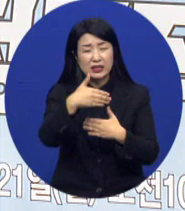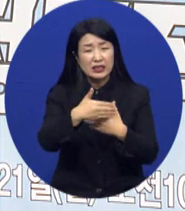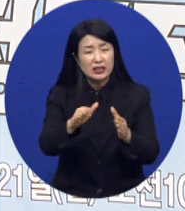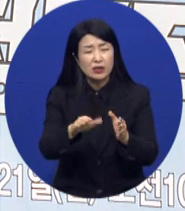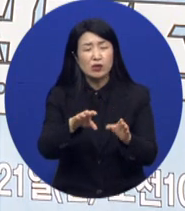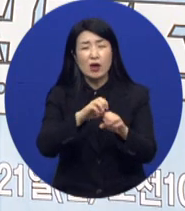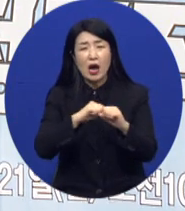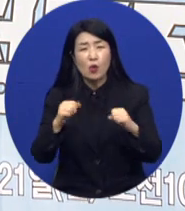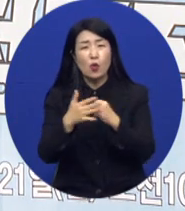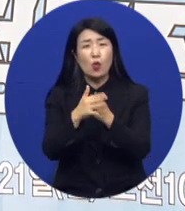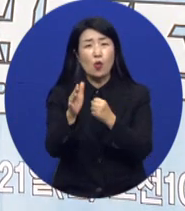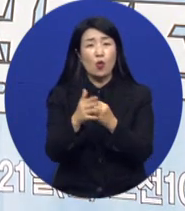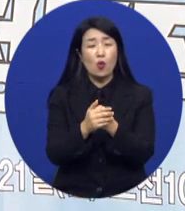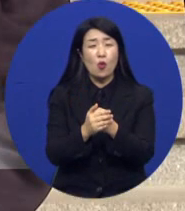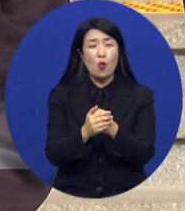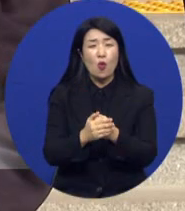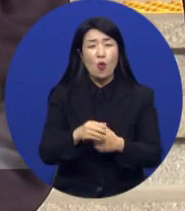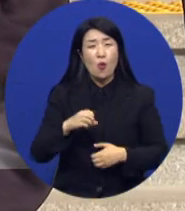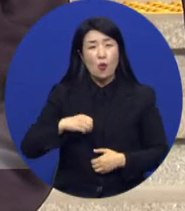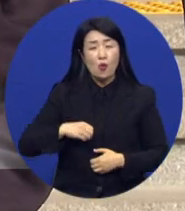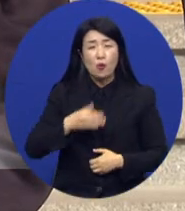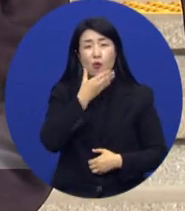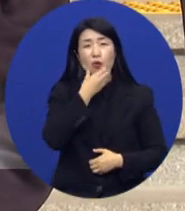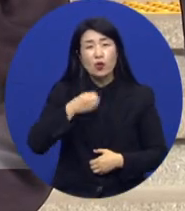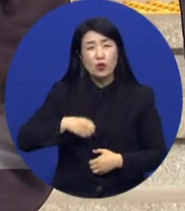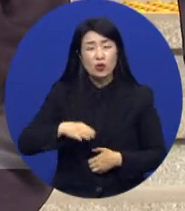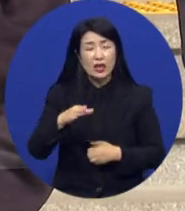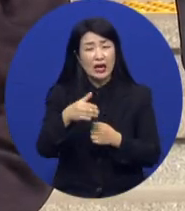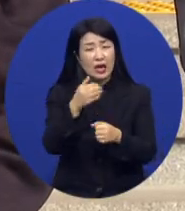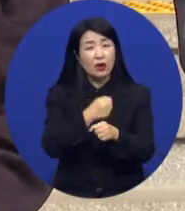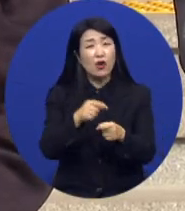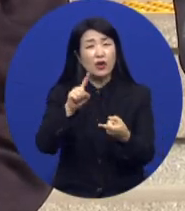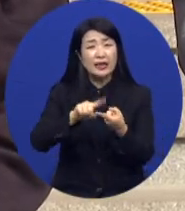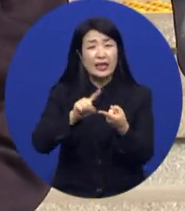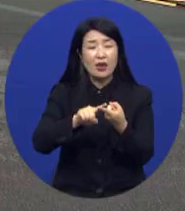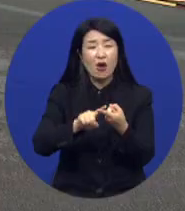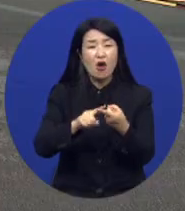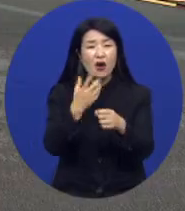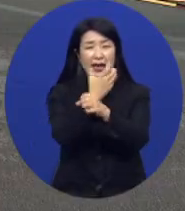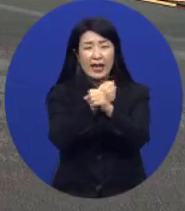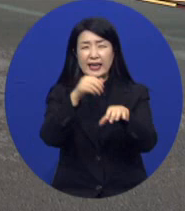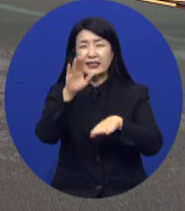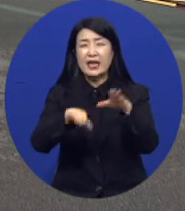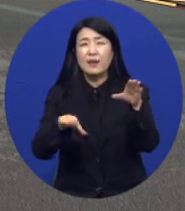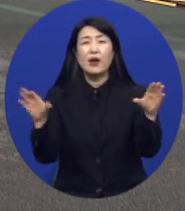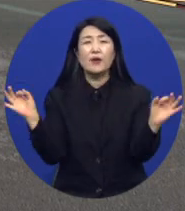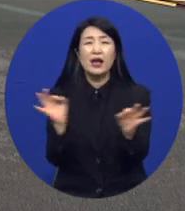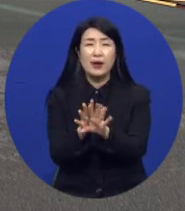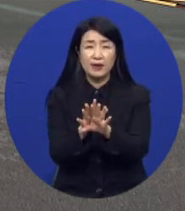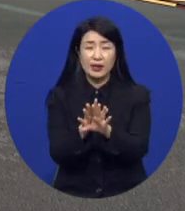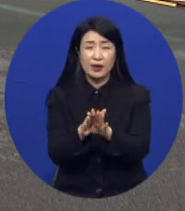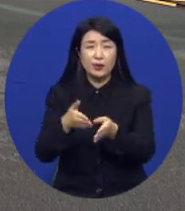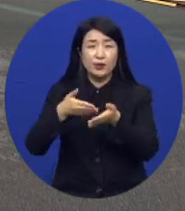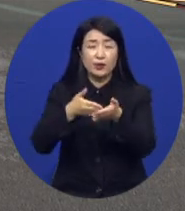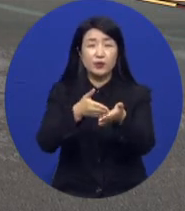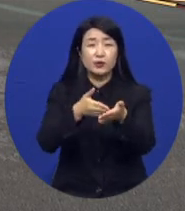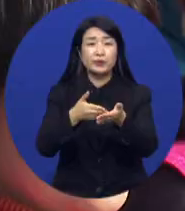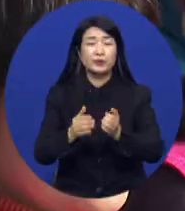체계 단일화와 복리후생 수당 동일 지급 등 학교 비정규직에 대한 차별을 철폐하라고 요구했습니다.